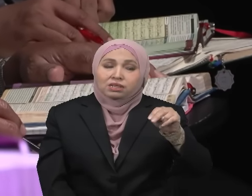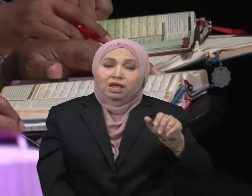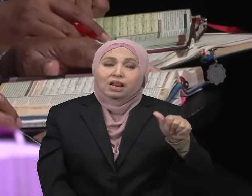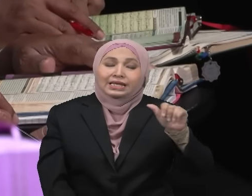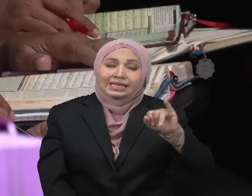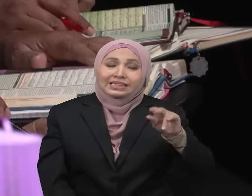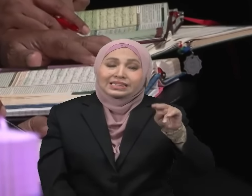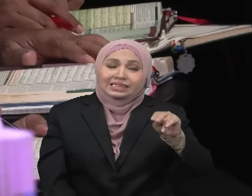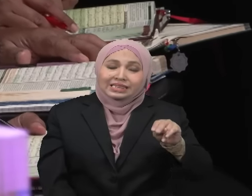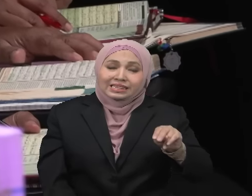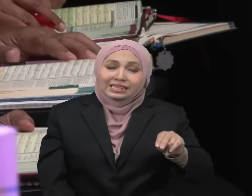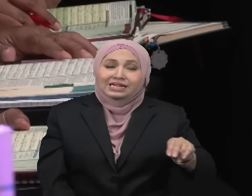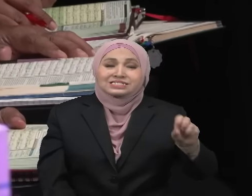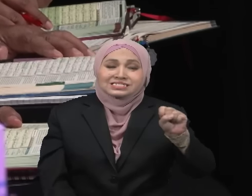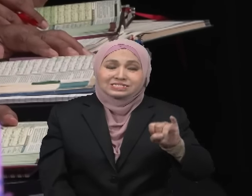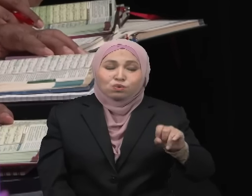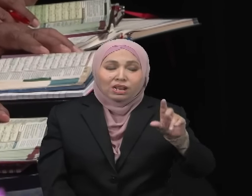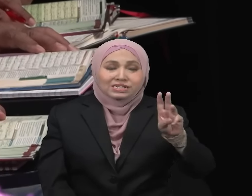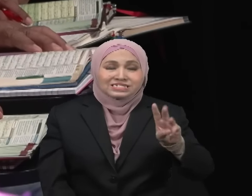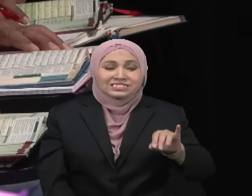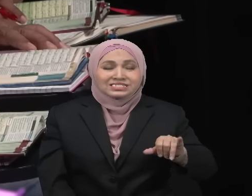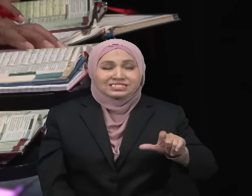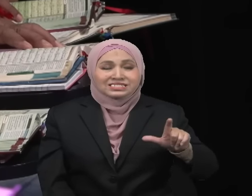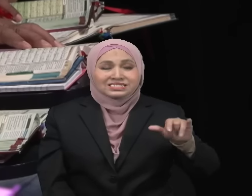شَيَاطِينَ الْإِنْسِ